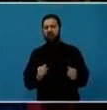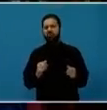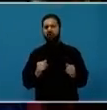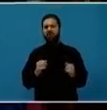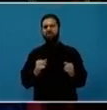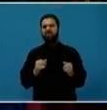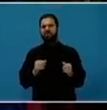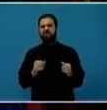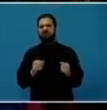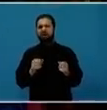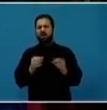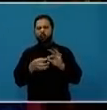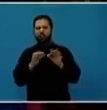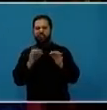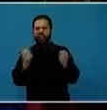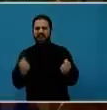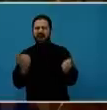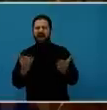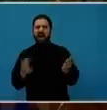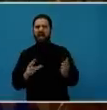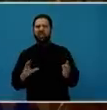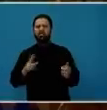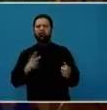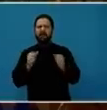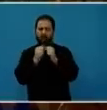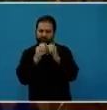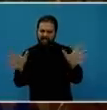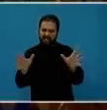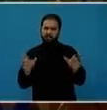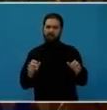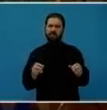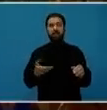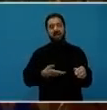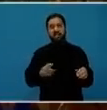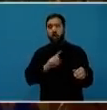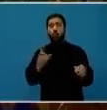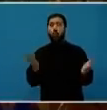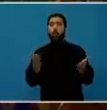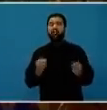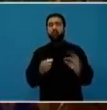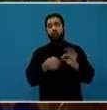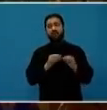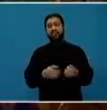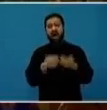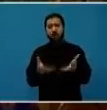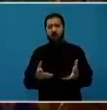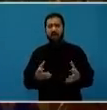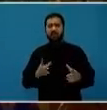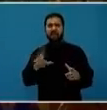fi încadrate la blesteme. Nu orice cuvânt aruncat la mânie, ci mă gândeam la faptul că,